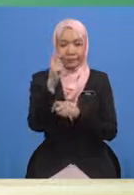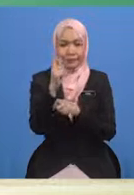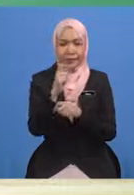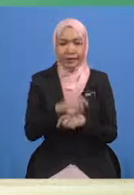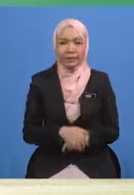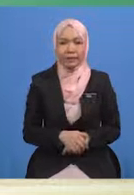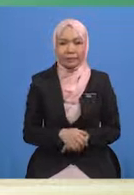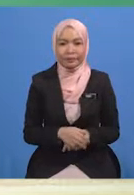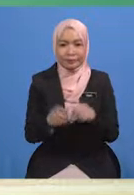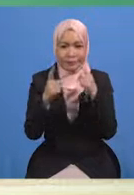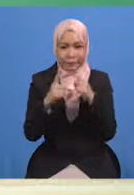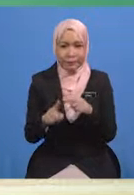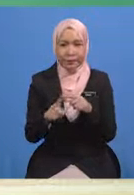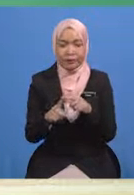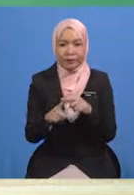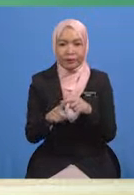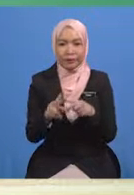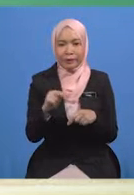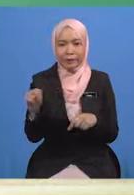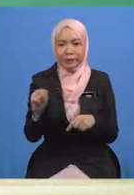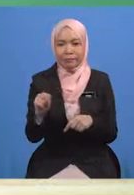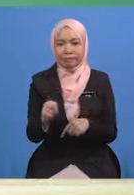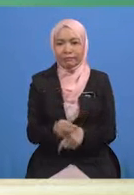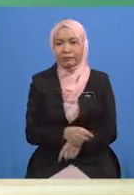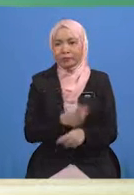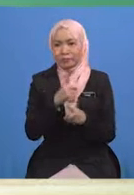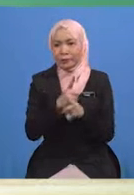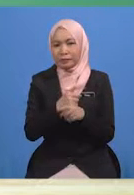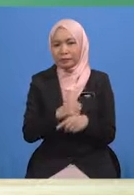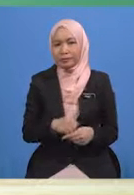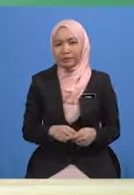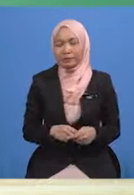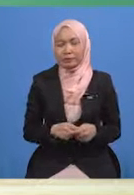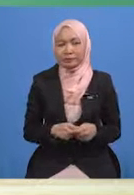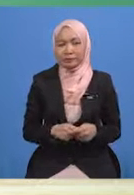Tahniah, jawapan kamu tepat.